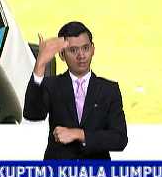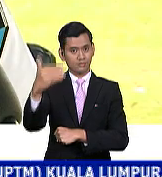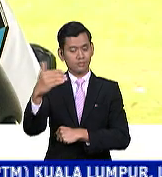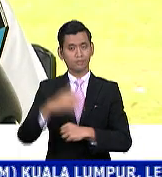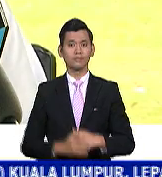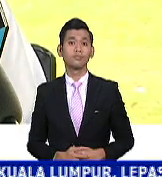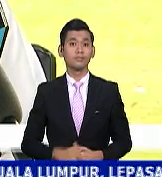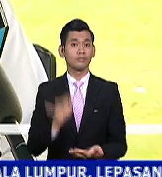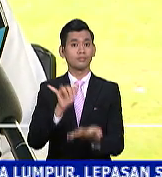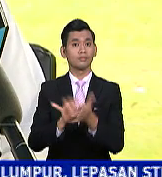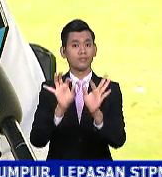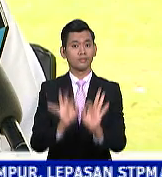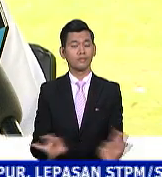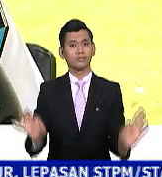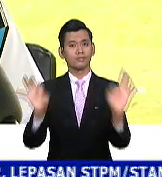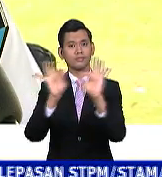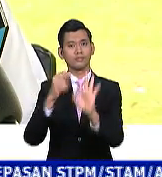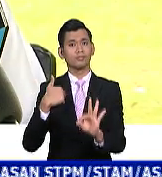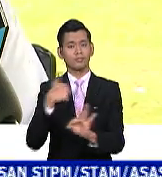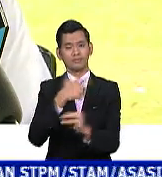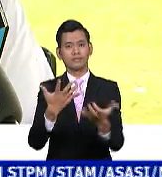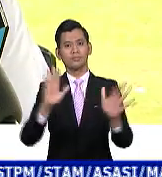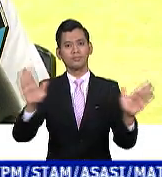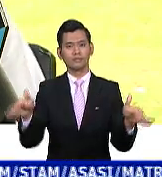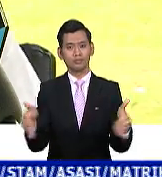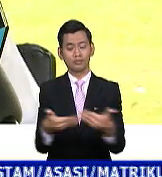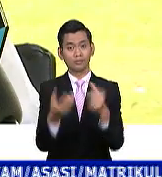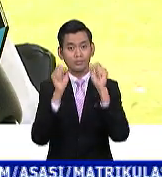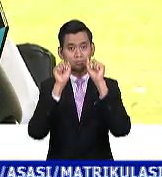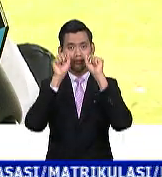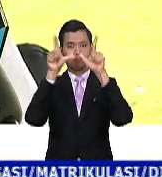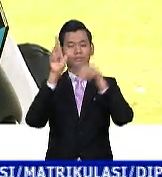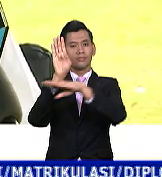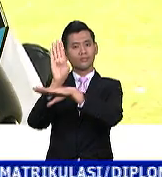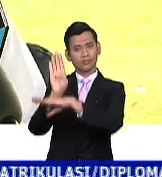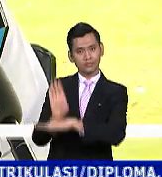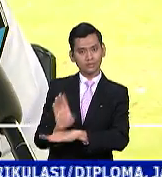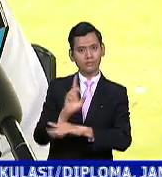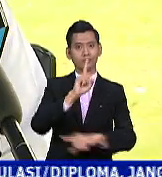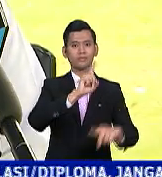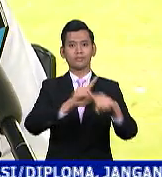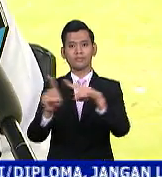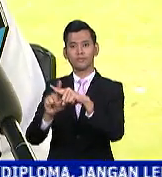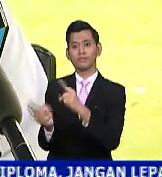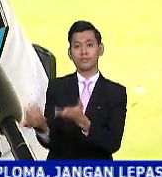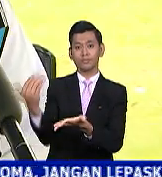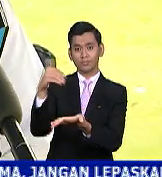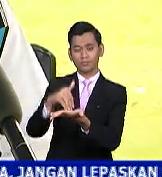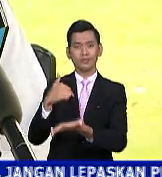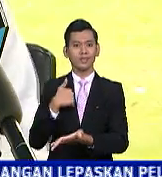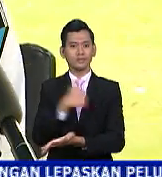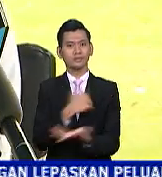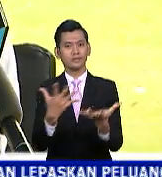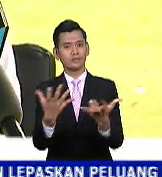Hai itu penting sebab kita enak memperkenalkan wenes pembudayaan dan sebagainya dan juga kita enak